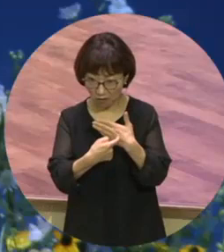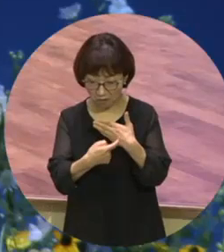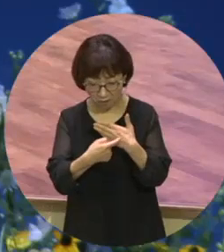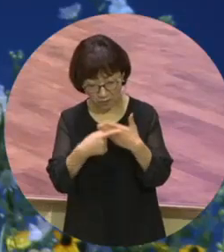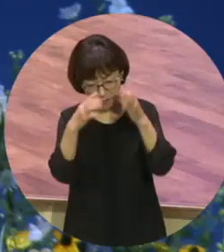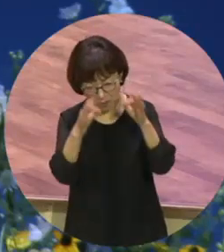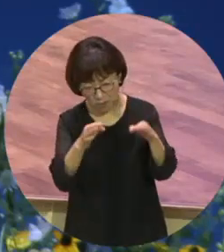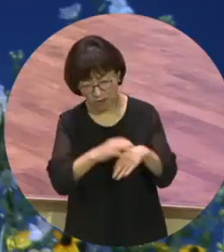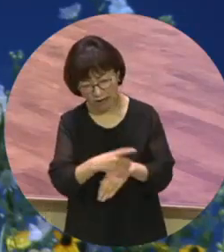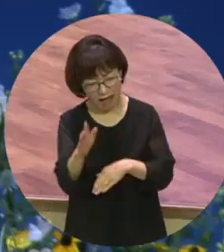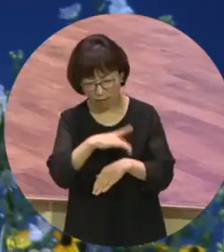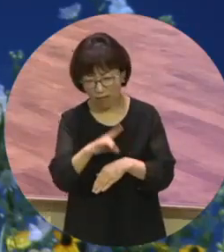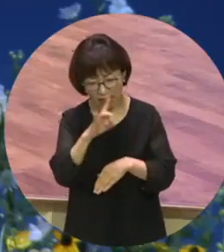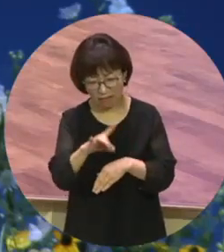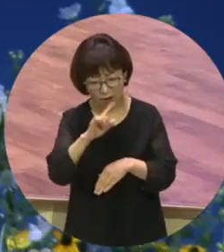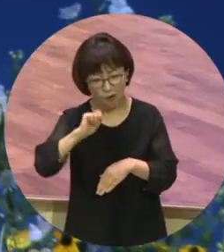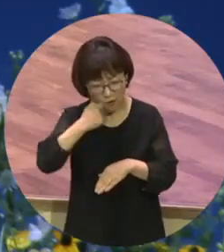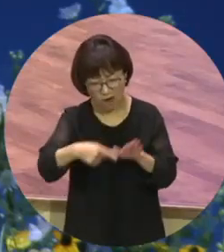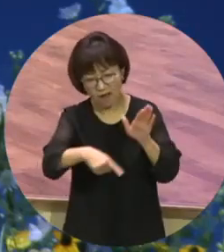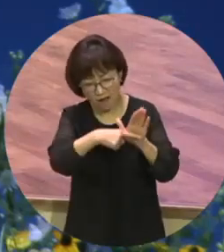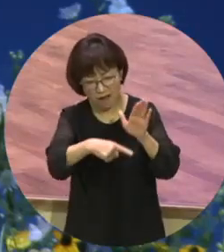얘기.